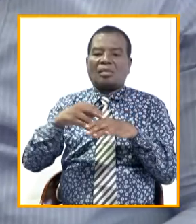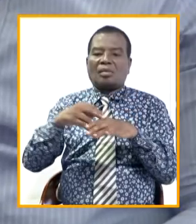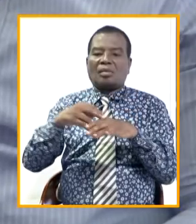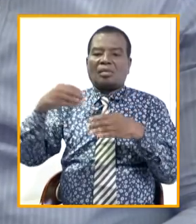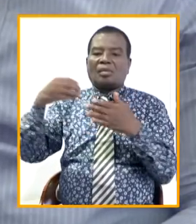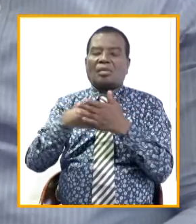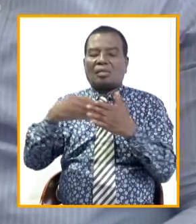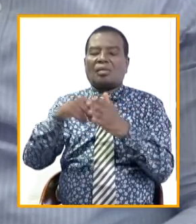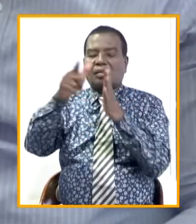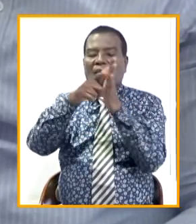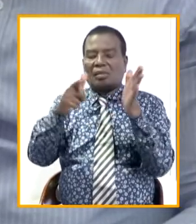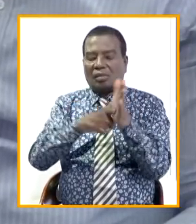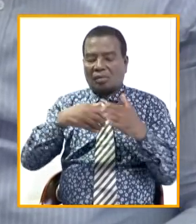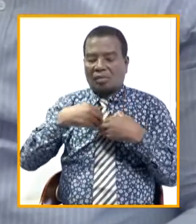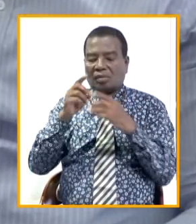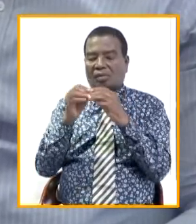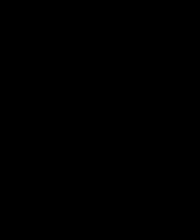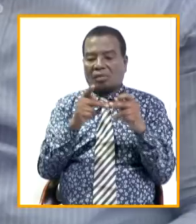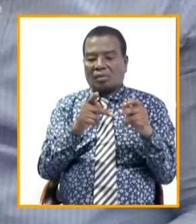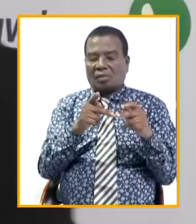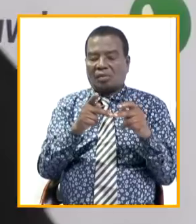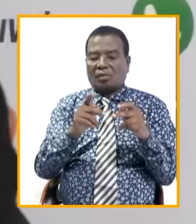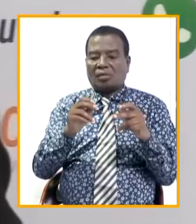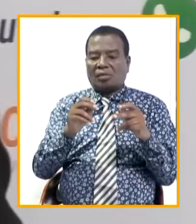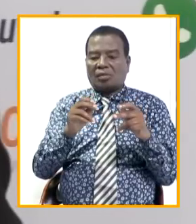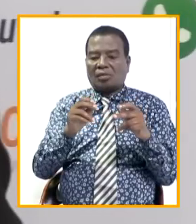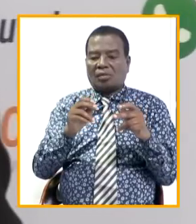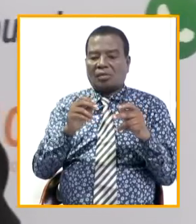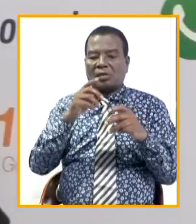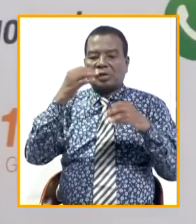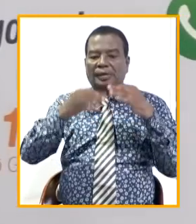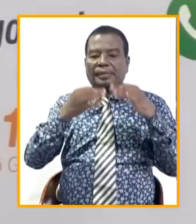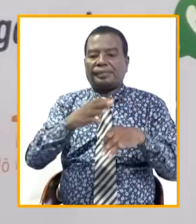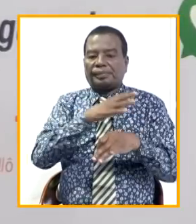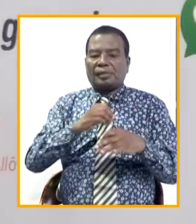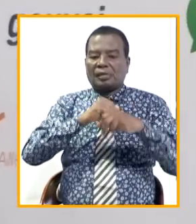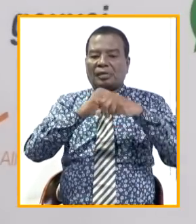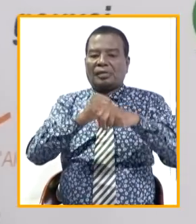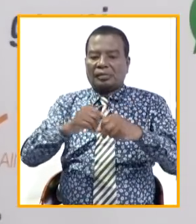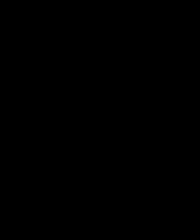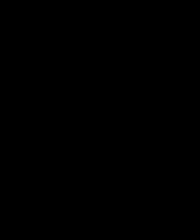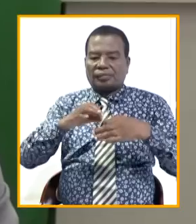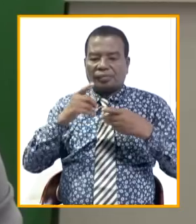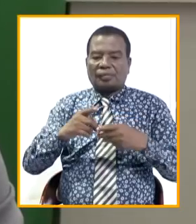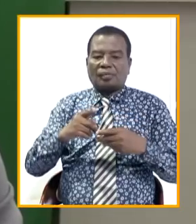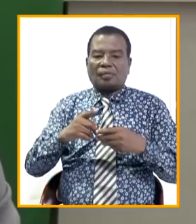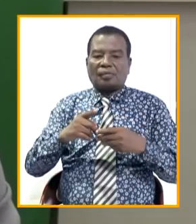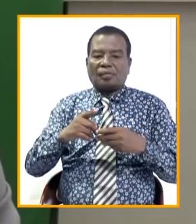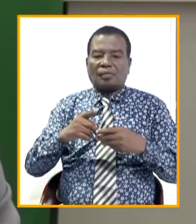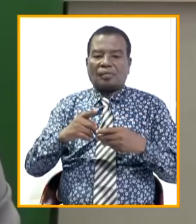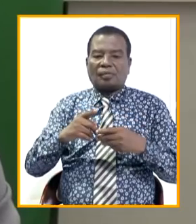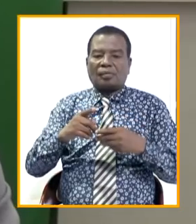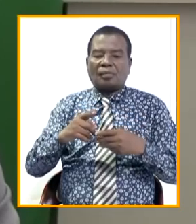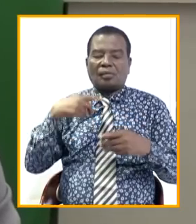La nouvelle loi contient des dispositions juridiques qui protègent davantage les professionnels des médias.